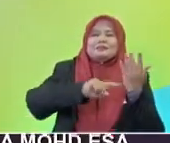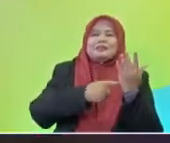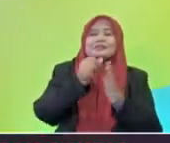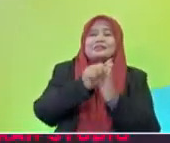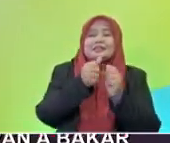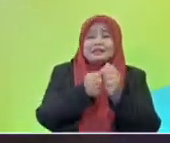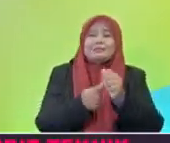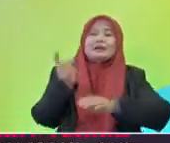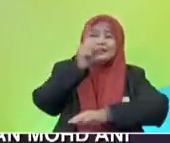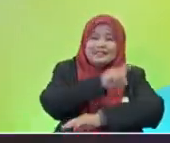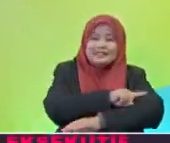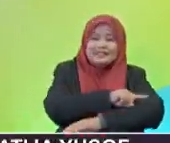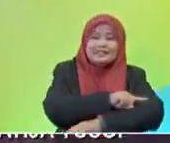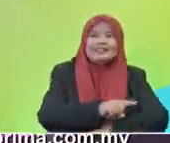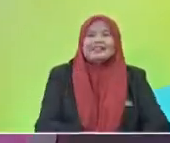tiap